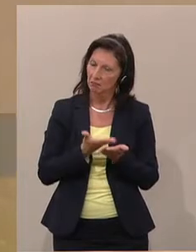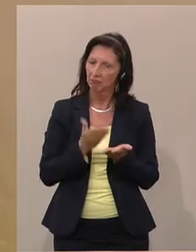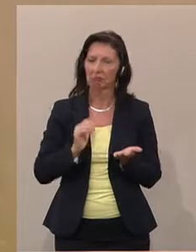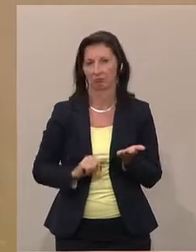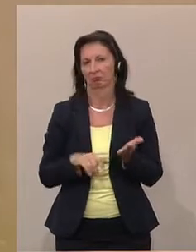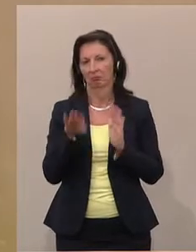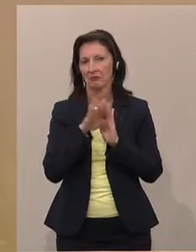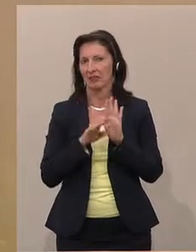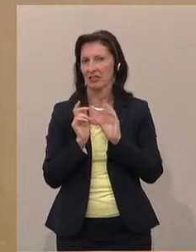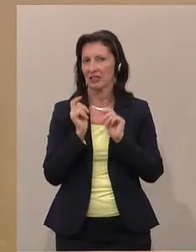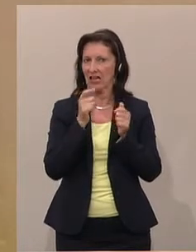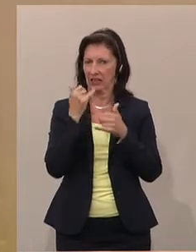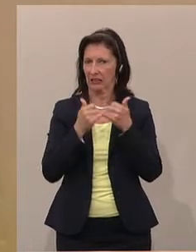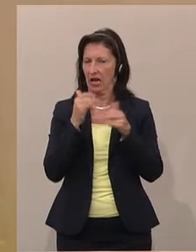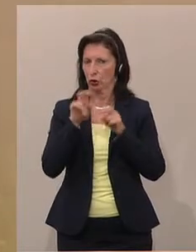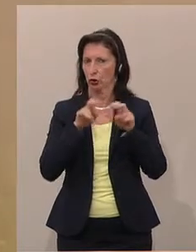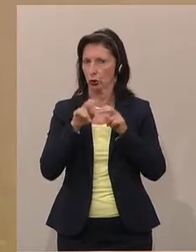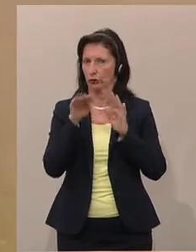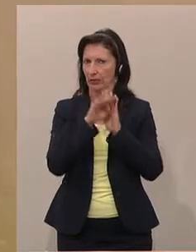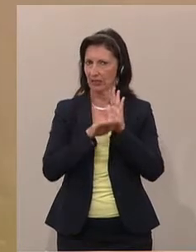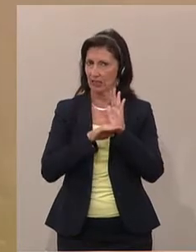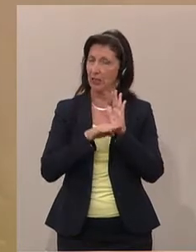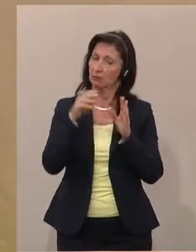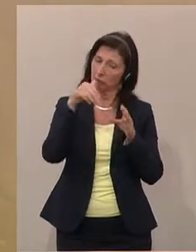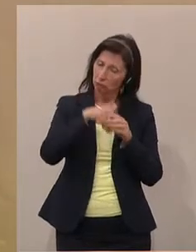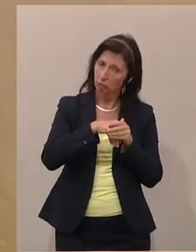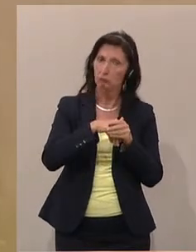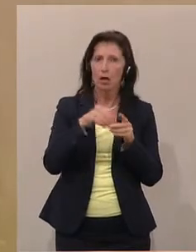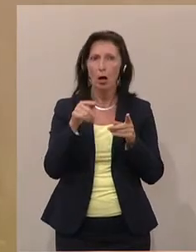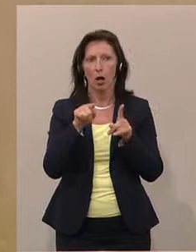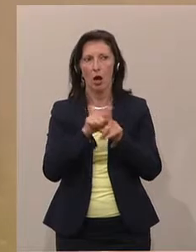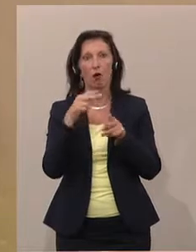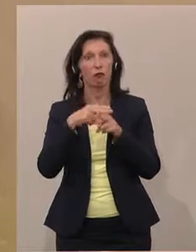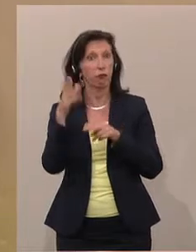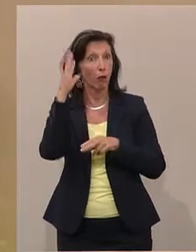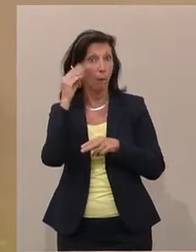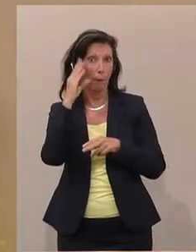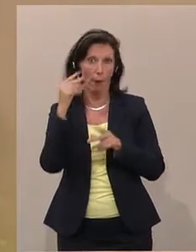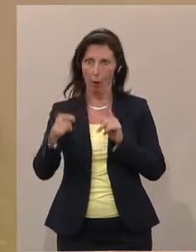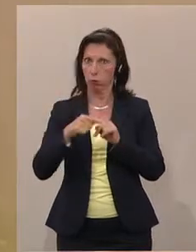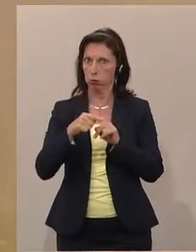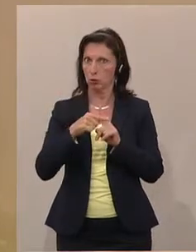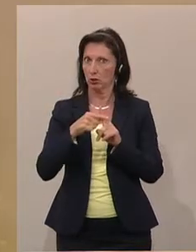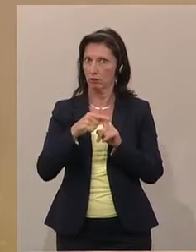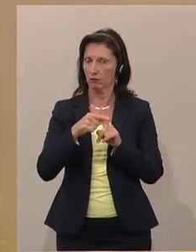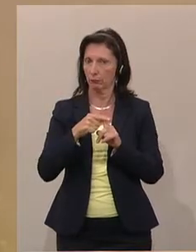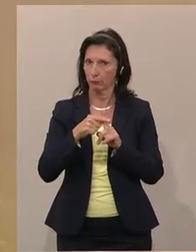Der vorliegende Gesetzesantrag Jahressteuergesetz enthält auch positive Aspekte für die Landwirtschaft, nämlich im Sinne einer